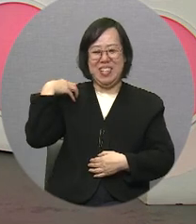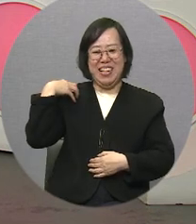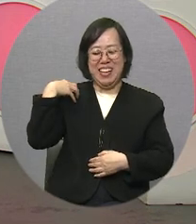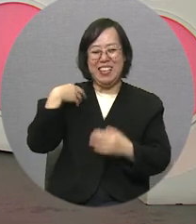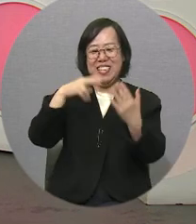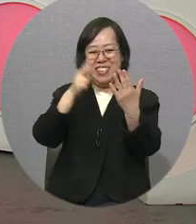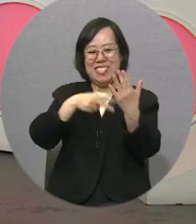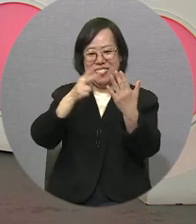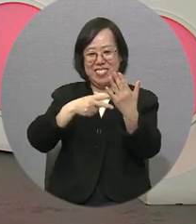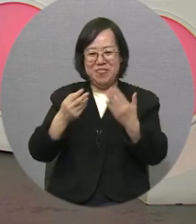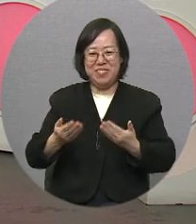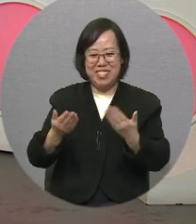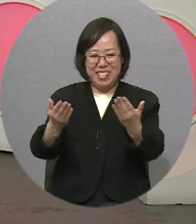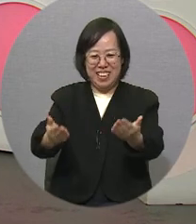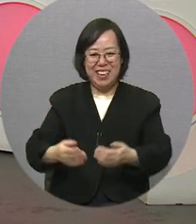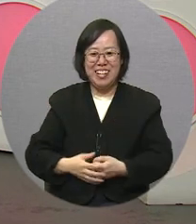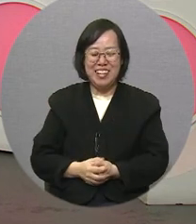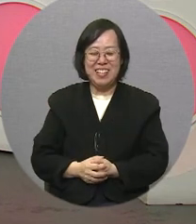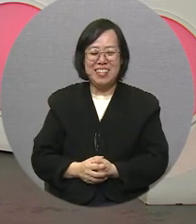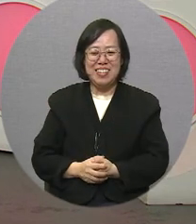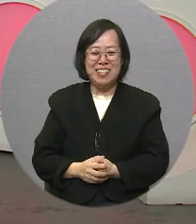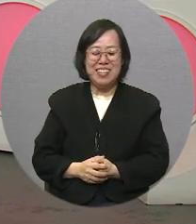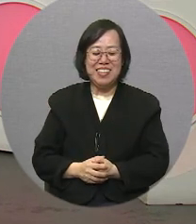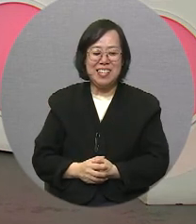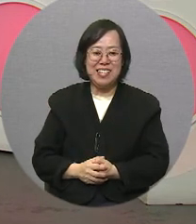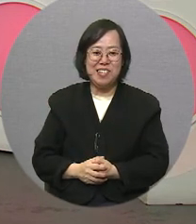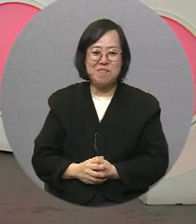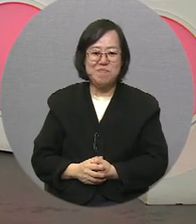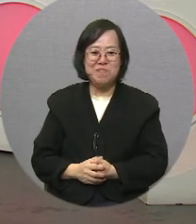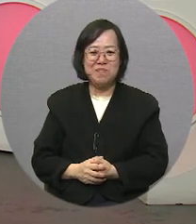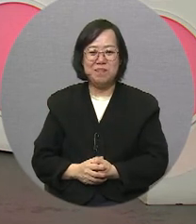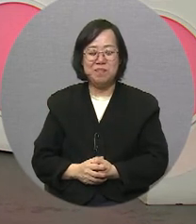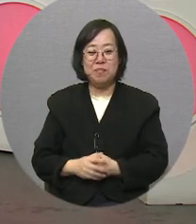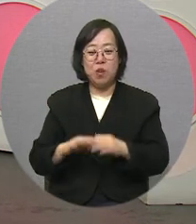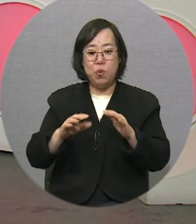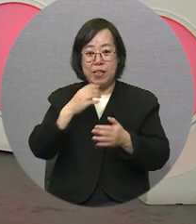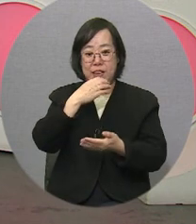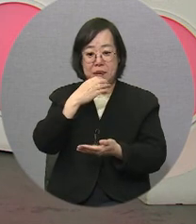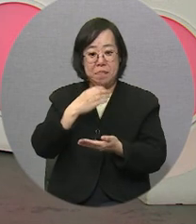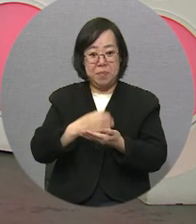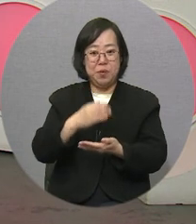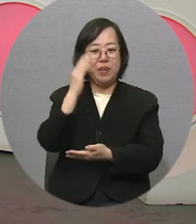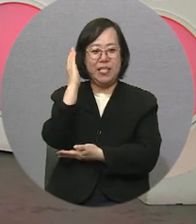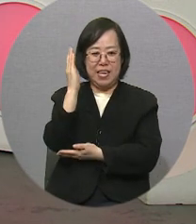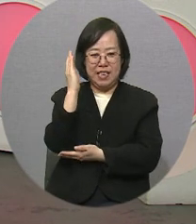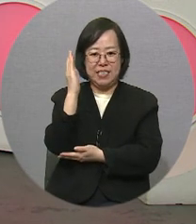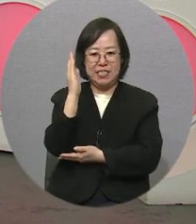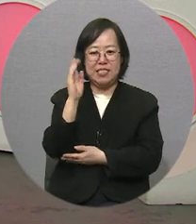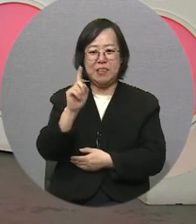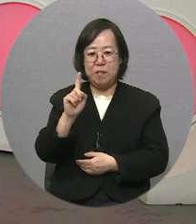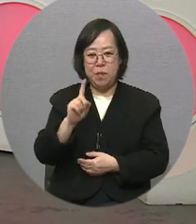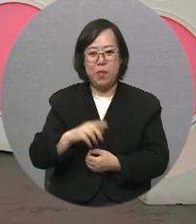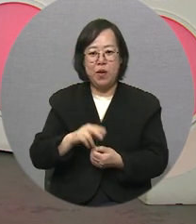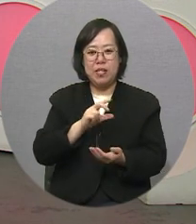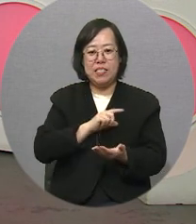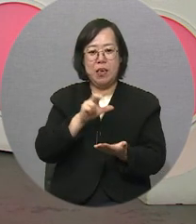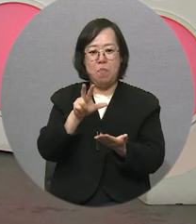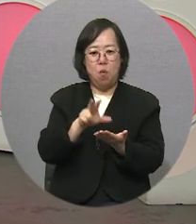우리 현서 씨가 또 감동 사연을 네. 또 보내드리도록 하겠습니다. 네, 오늘 감동 사연 또